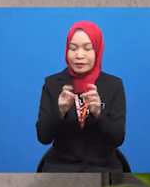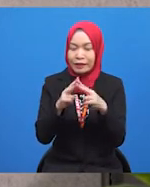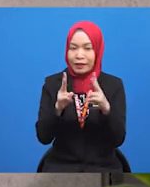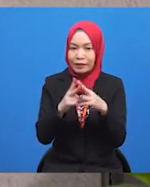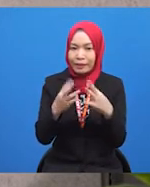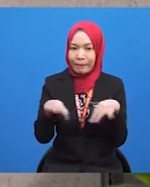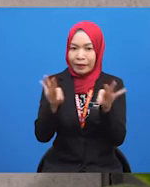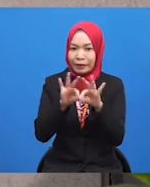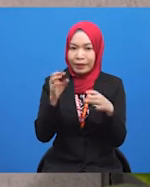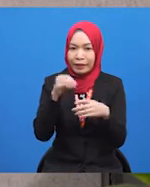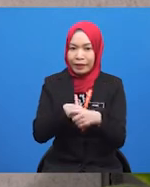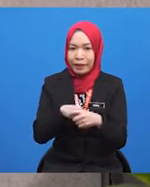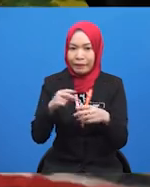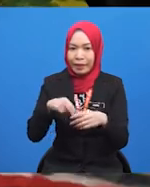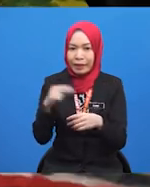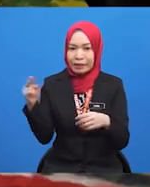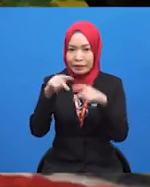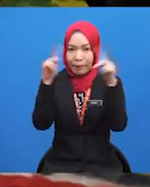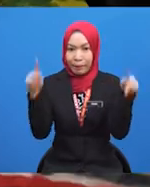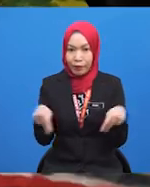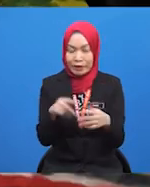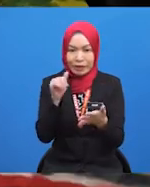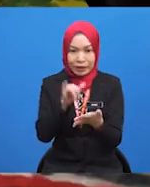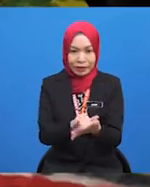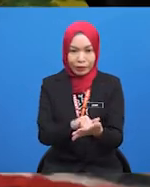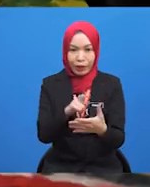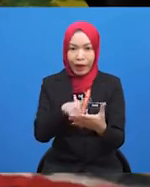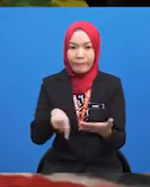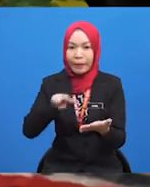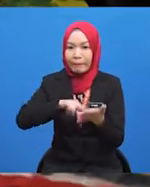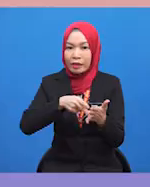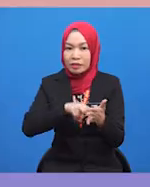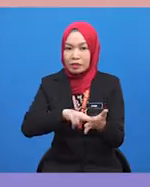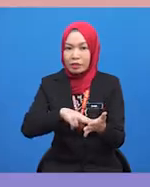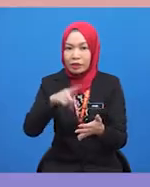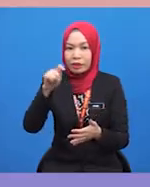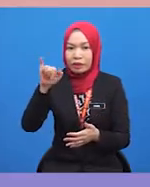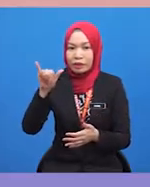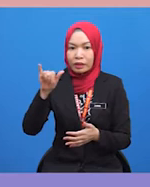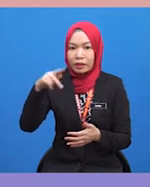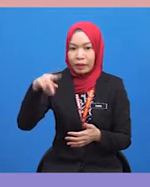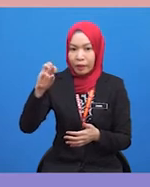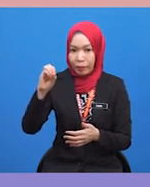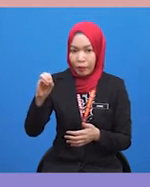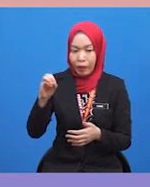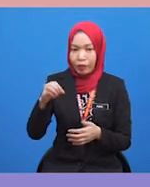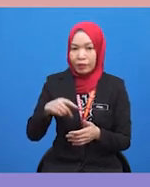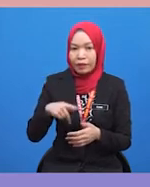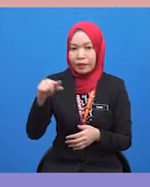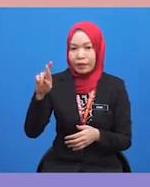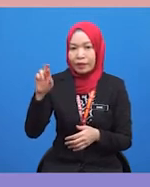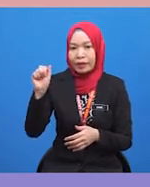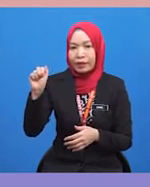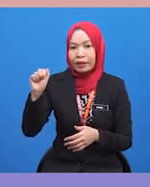dalam penghasilan poster tersebut. Apakah yang dimaksudkan dengan tipografi? Tipografi adalah